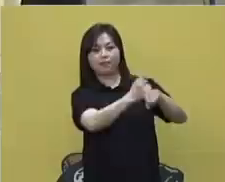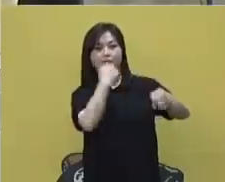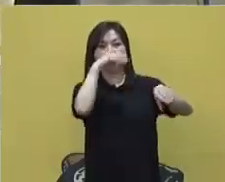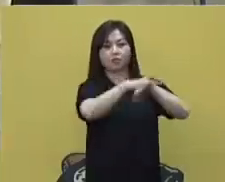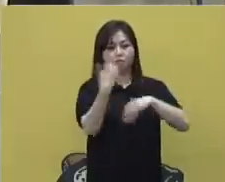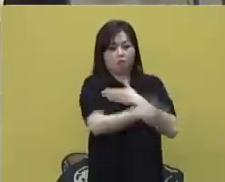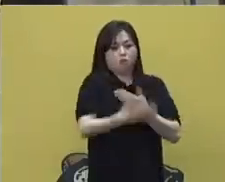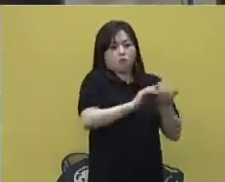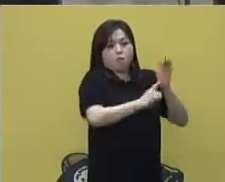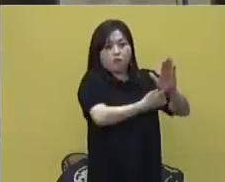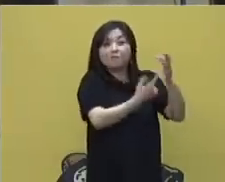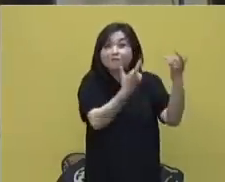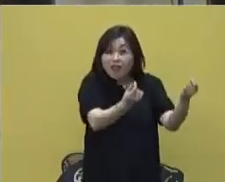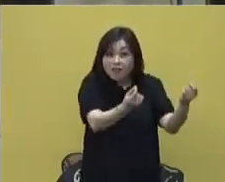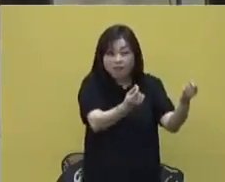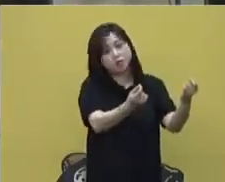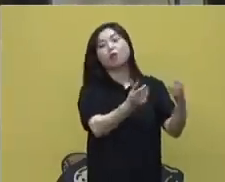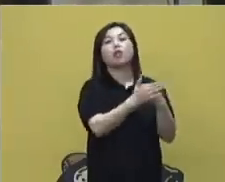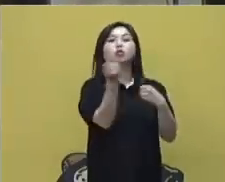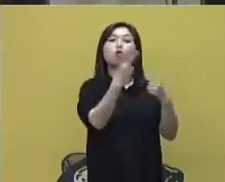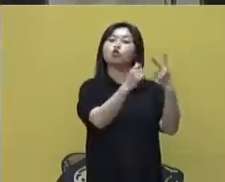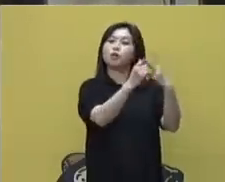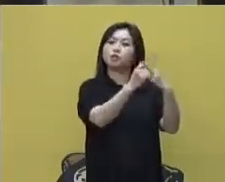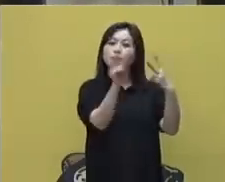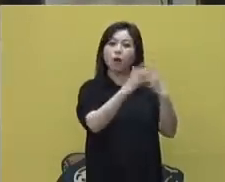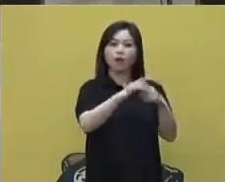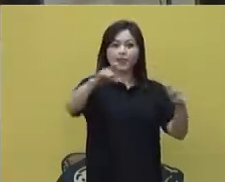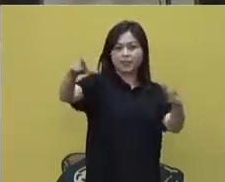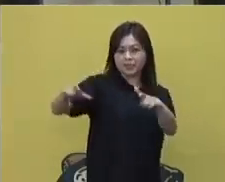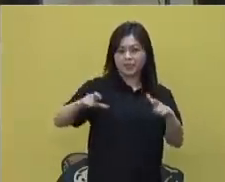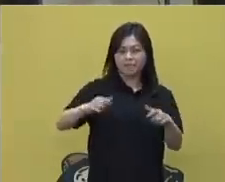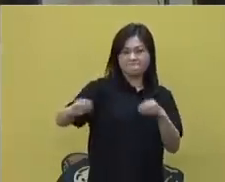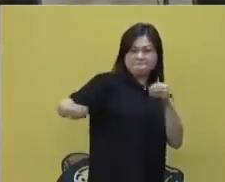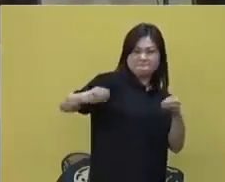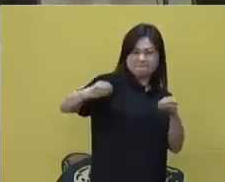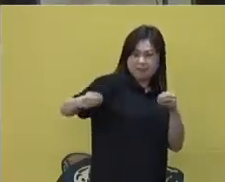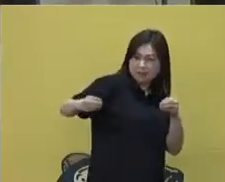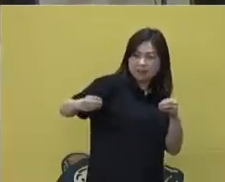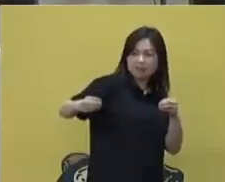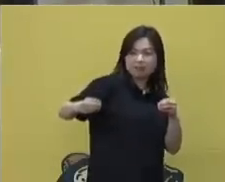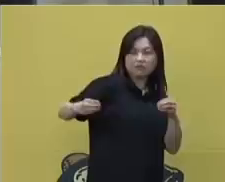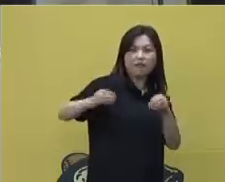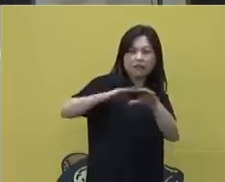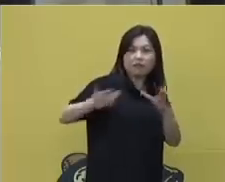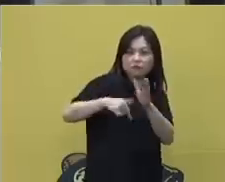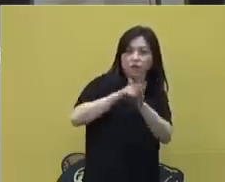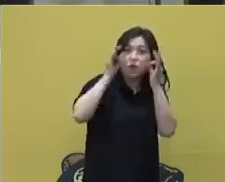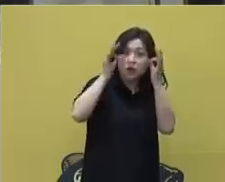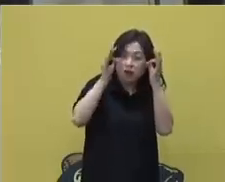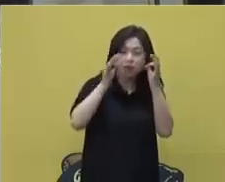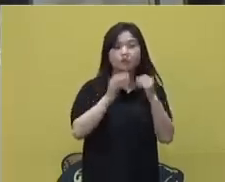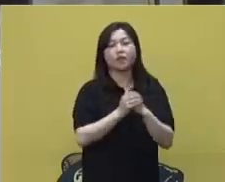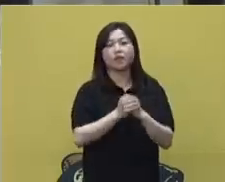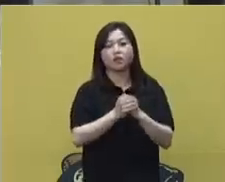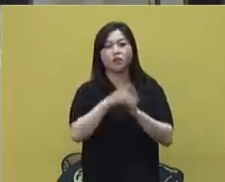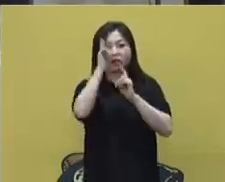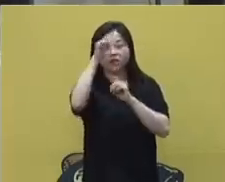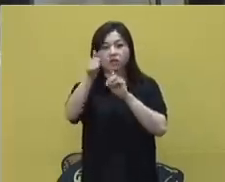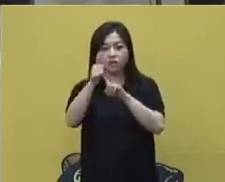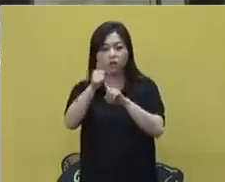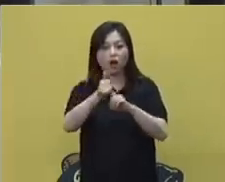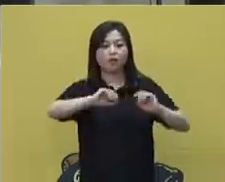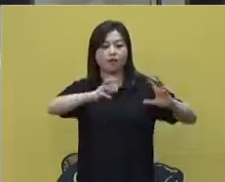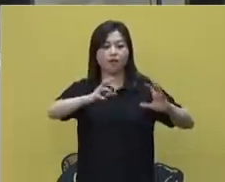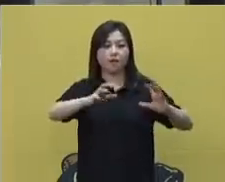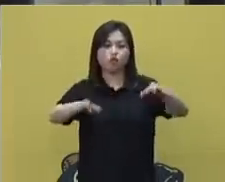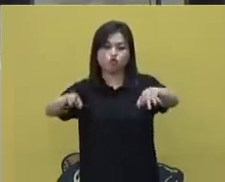온몸으로 구현하시고자 하셨던 분. 또 하나는 지역 감정에 한 것도 하셨지만 한편으로는 아까 이 장관님 말씀하셨지만 국가 균형 발전을